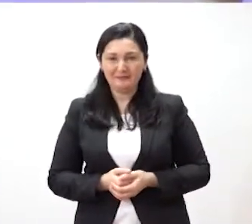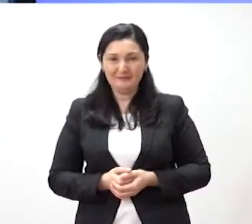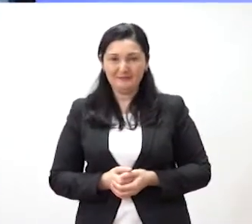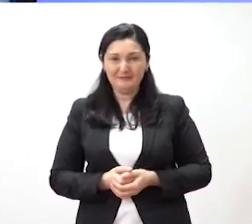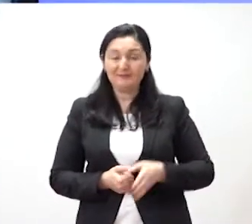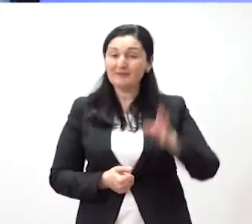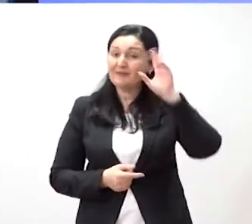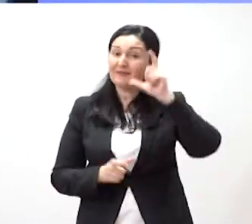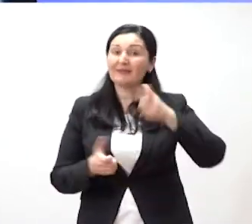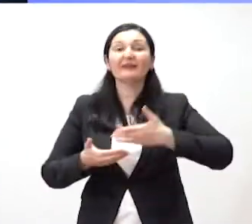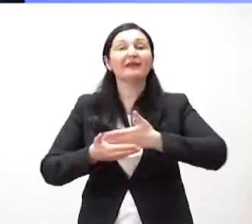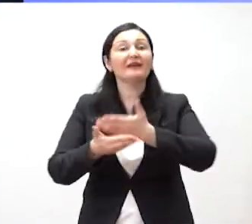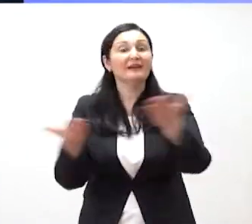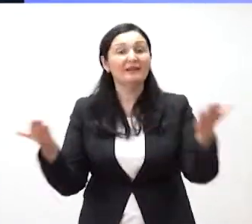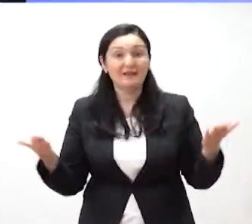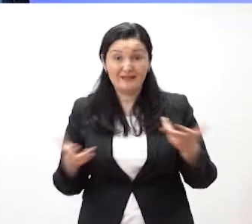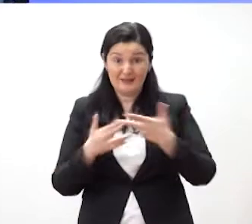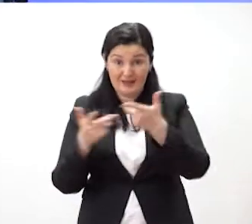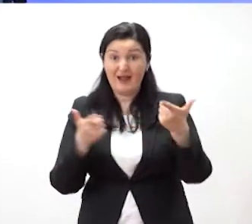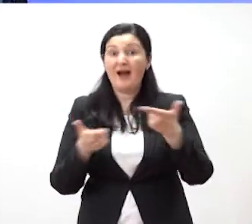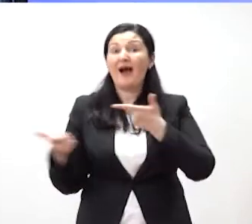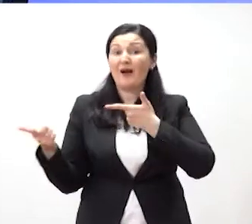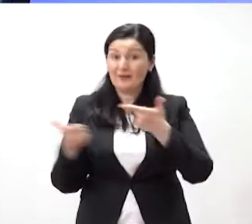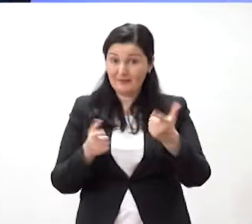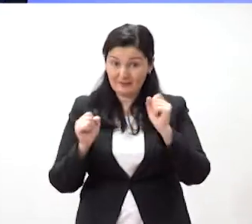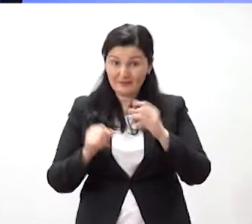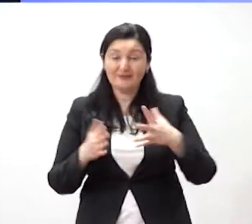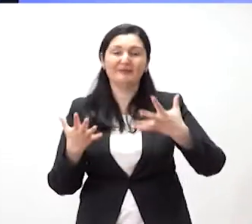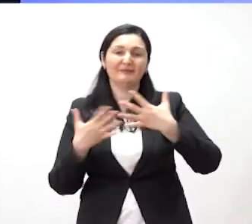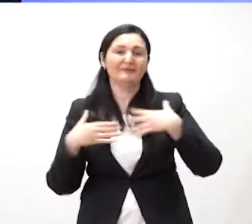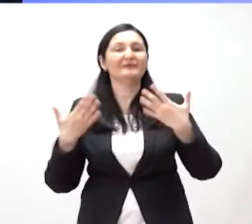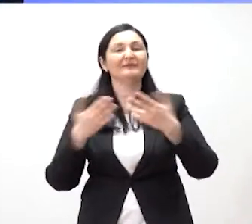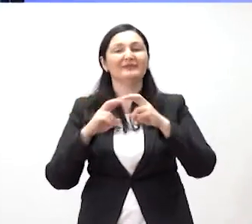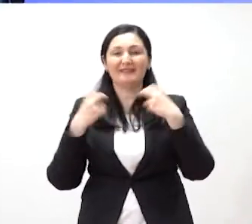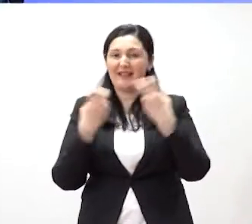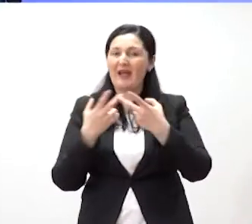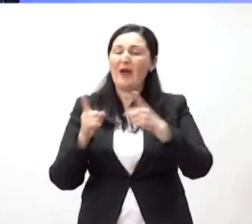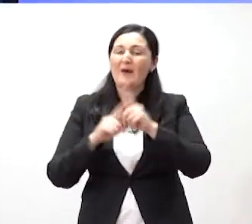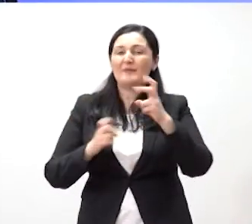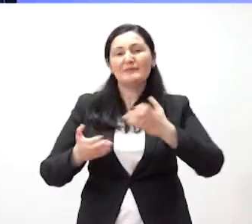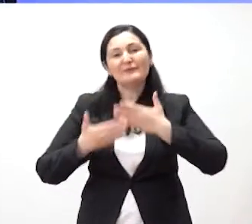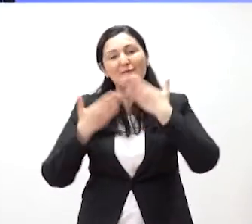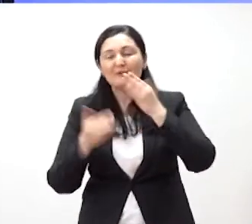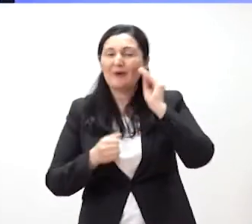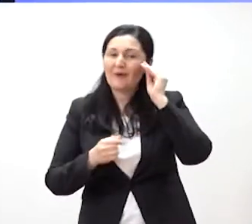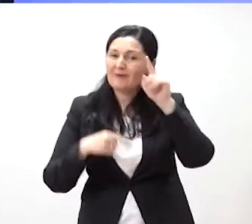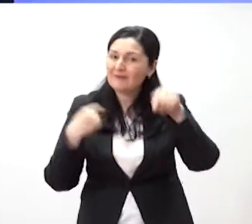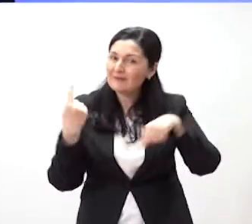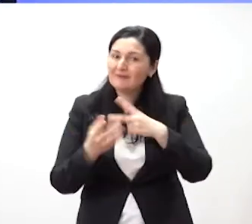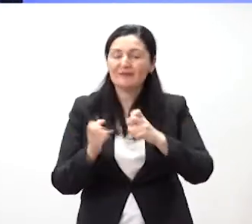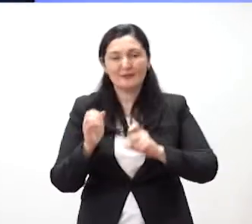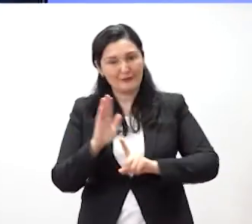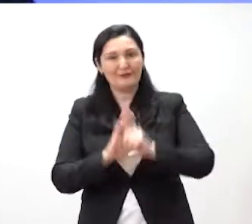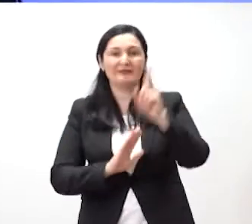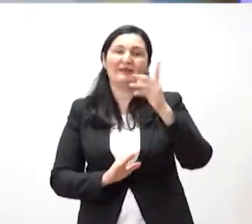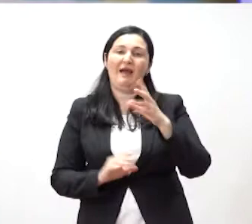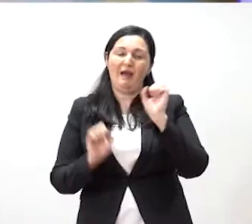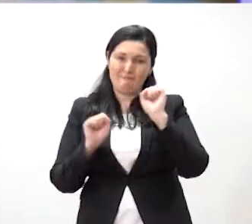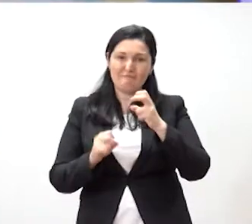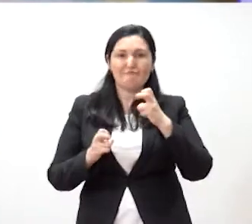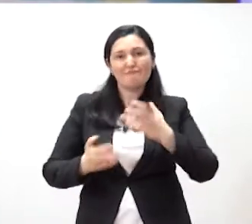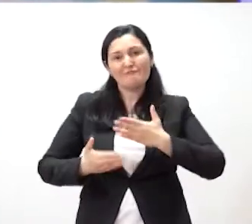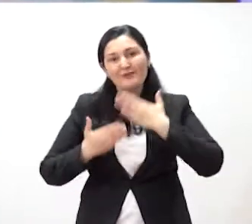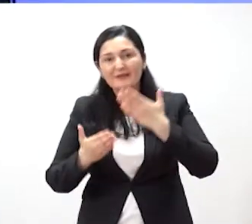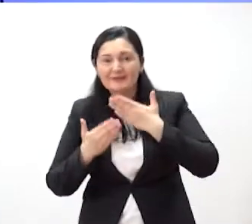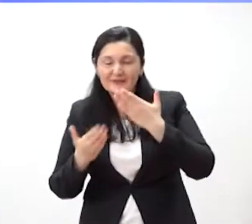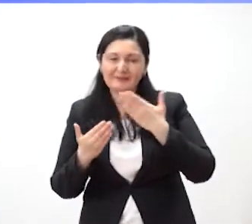Бачаҳо, агар шумо ҳам омода бошед, ҳамроҳи Лолаҷон афсонаро мехонем.